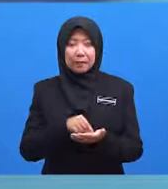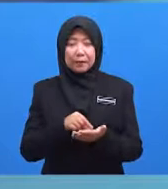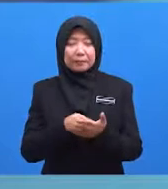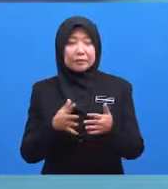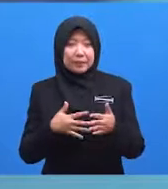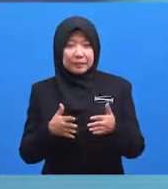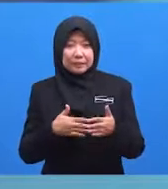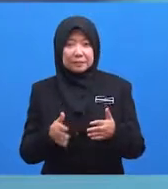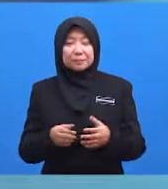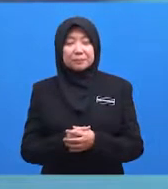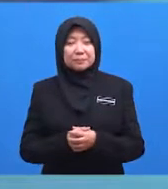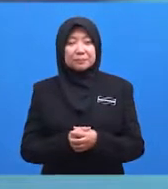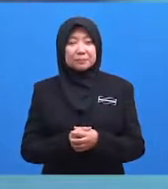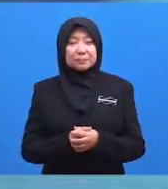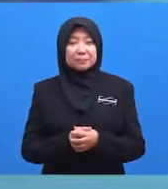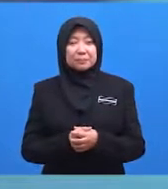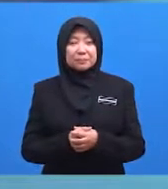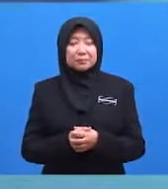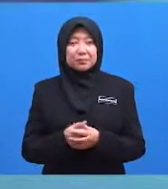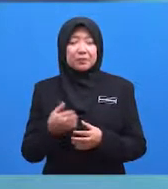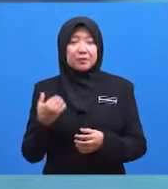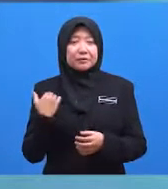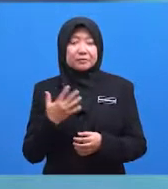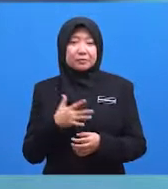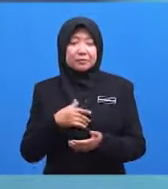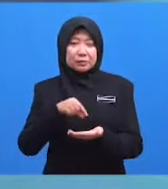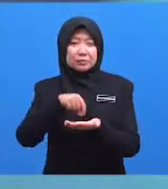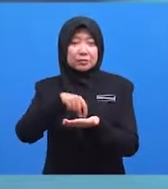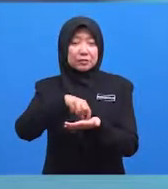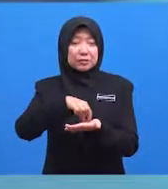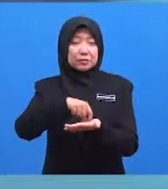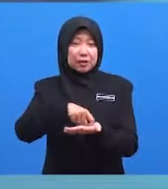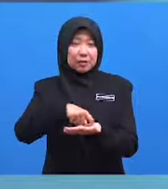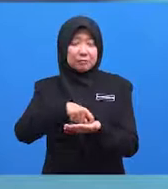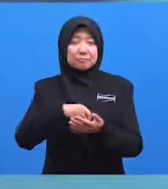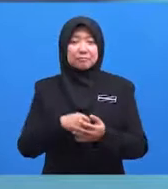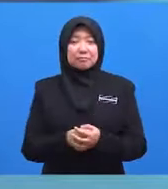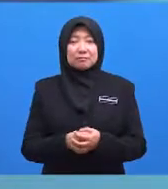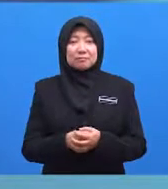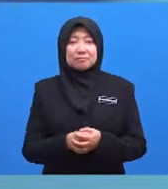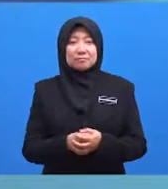Ayam grill mempunyai tekstur yang garing di permukaan luar ayam.